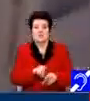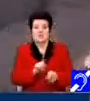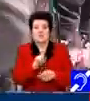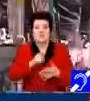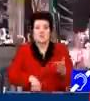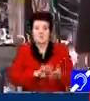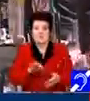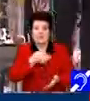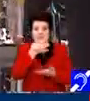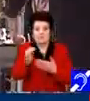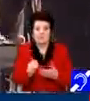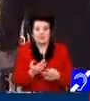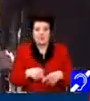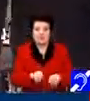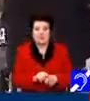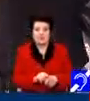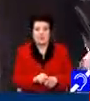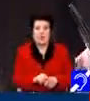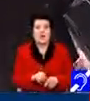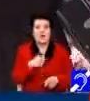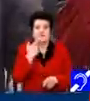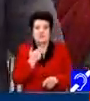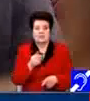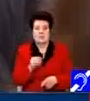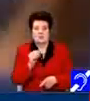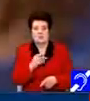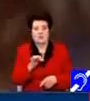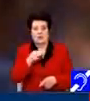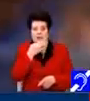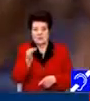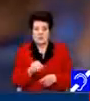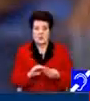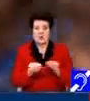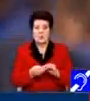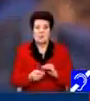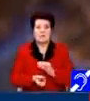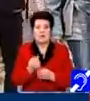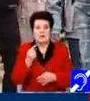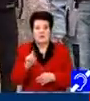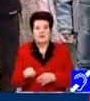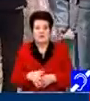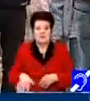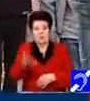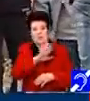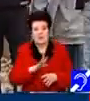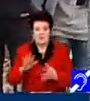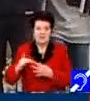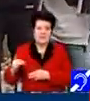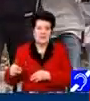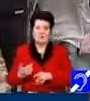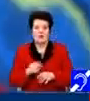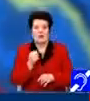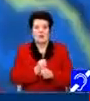neîncredere. Răspunsul îl găsim în aceeași analiză a Centrului de Resurse Juridice, care ne spune că problema vine din aproape toate sectoarele unde